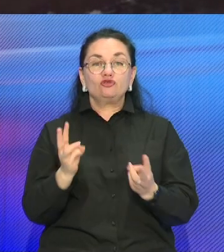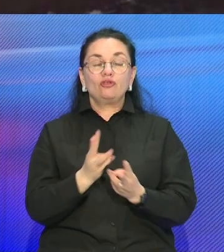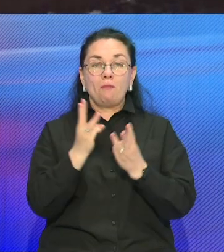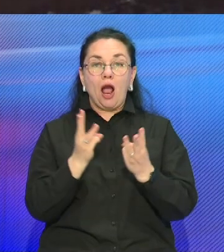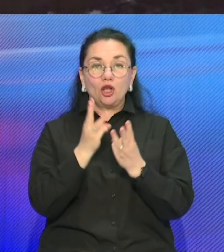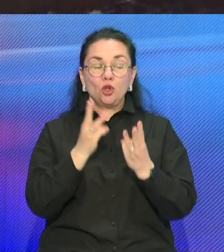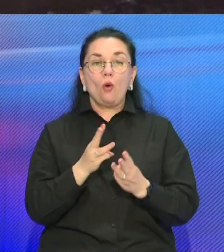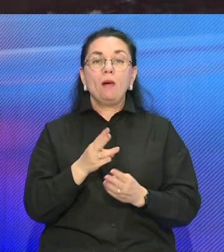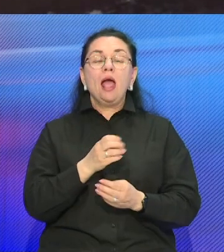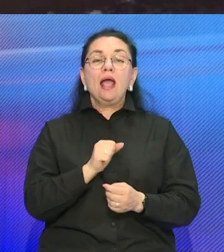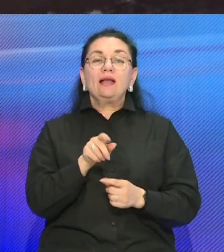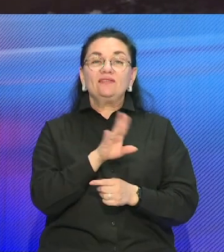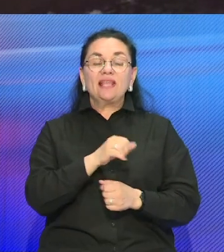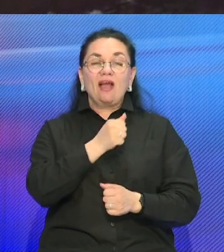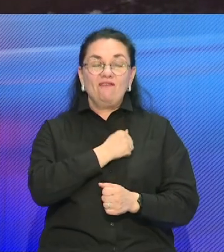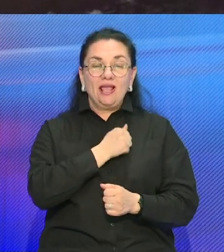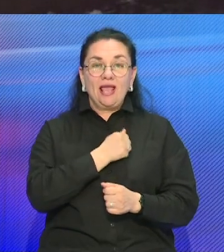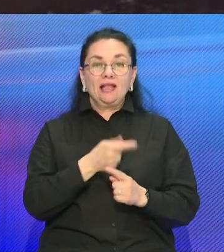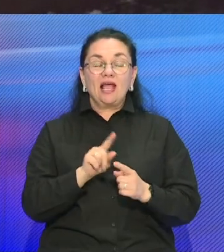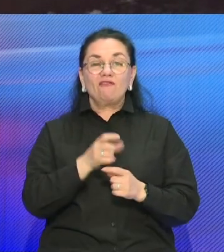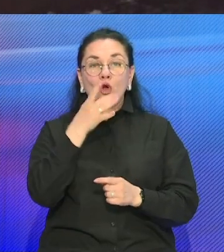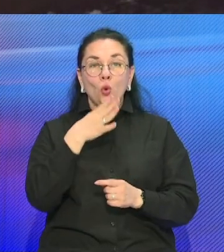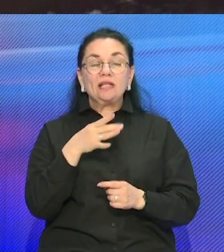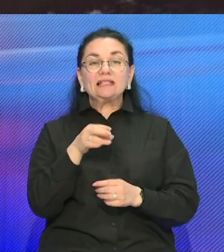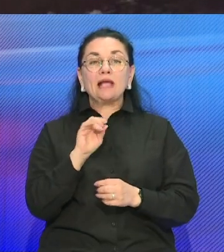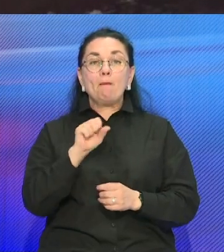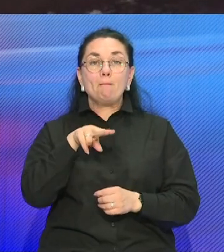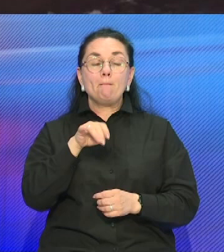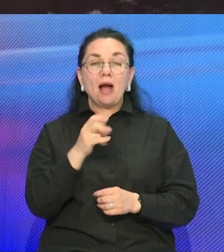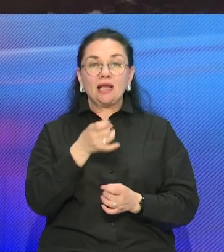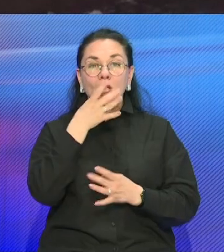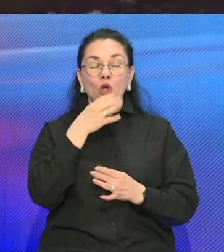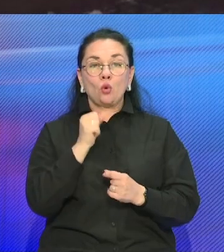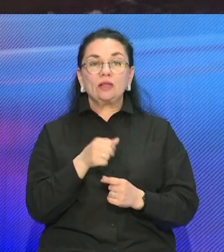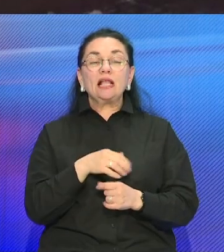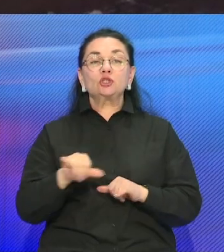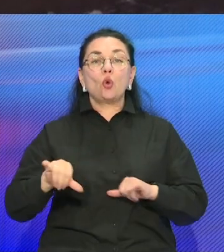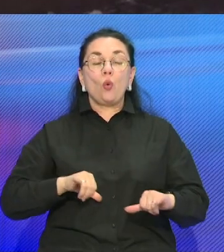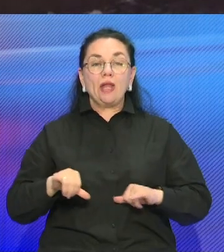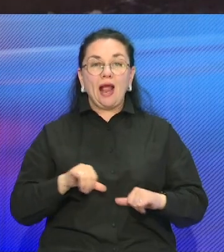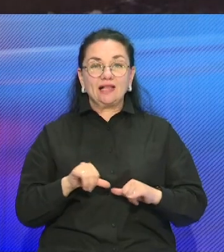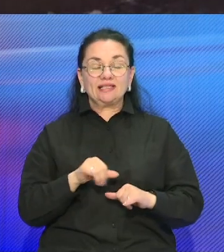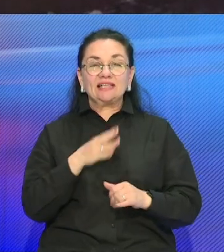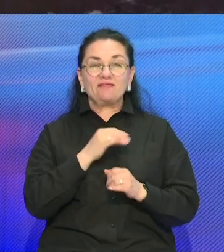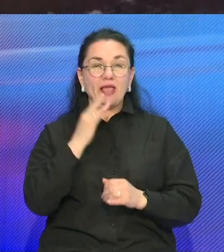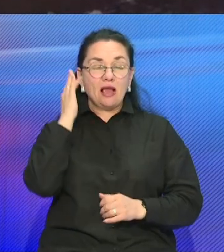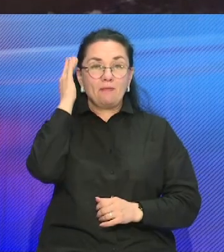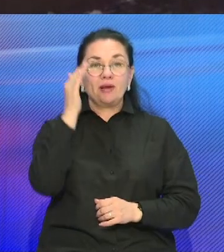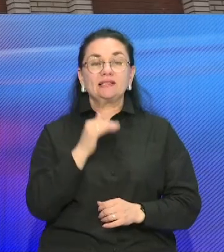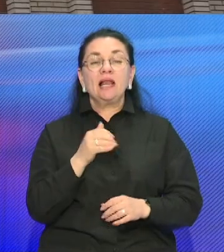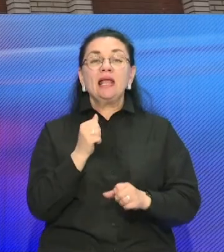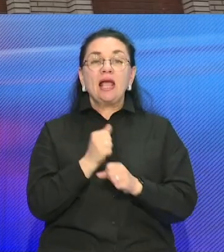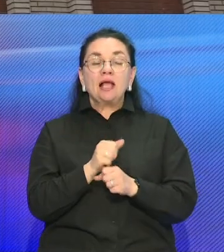и партизан, размещанного у городским парку Гродно, ночью наумысленно с хулиганских помкненьев справлял натуральную